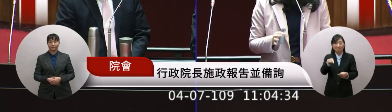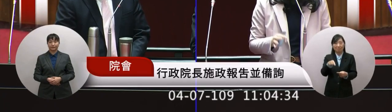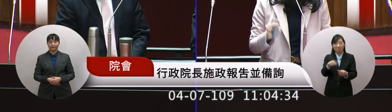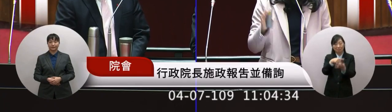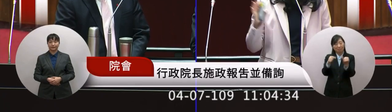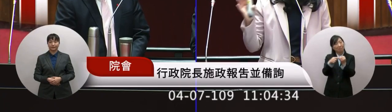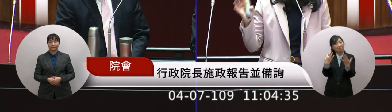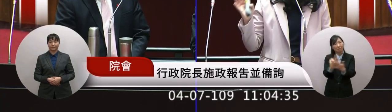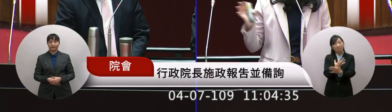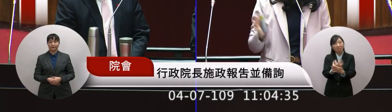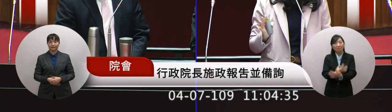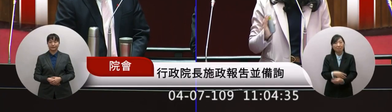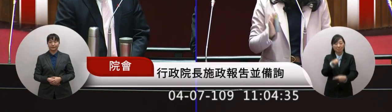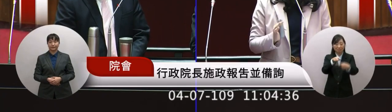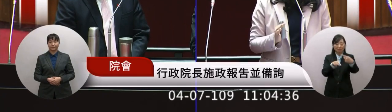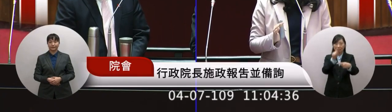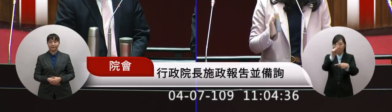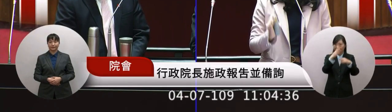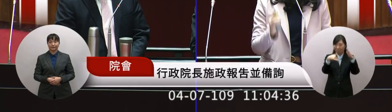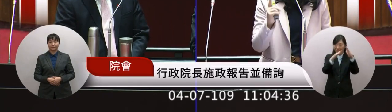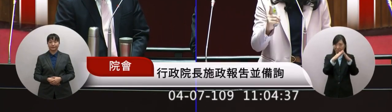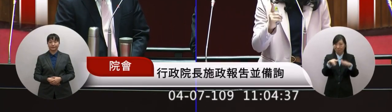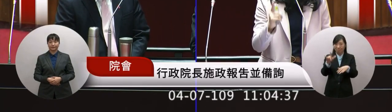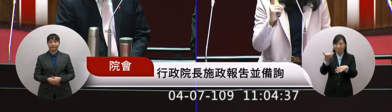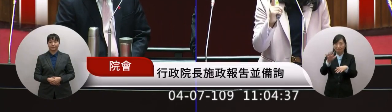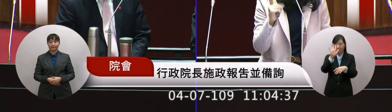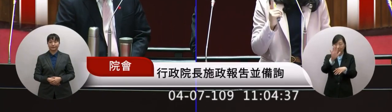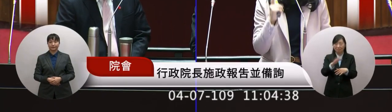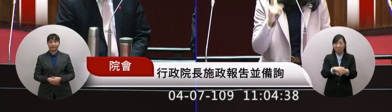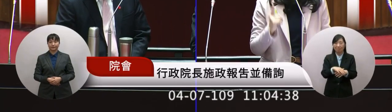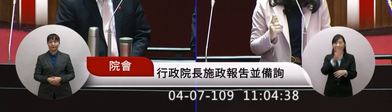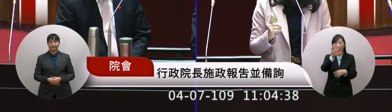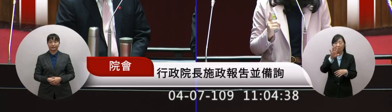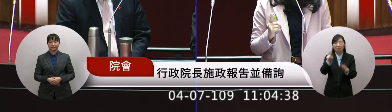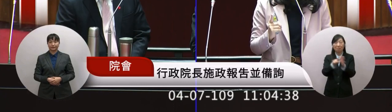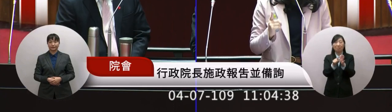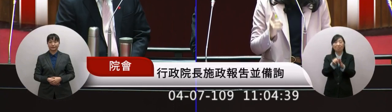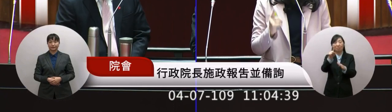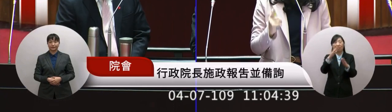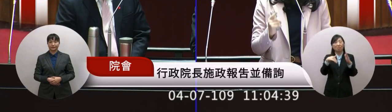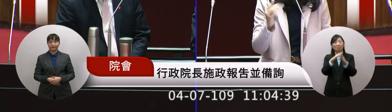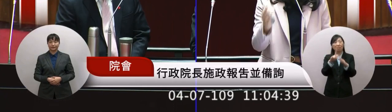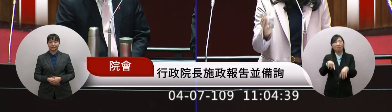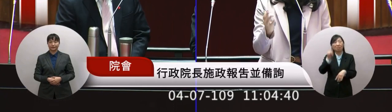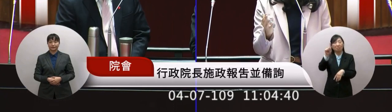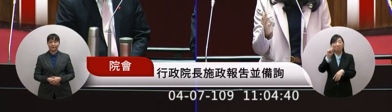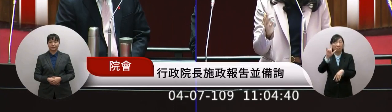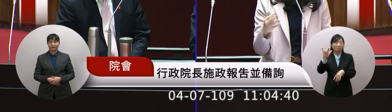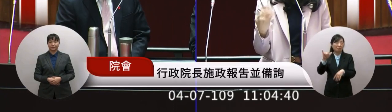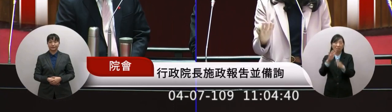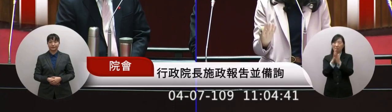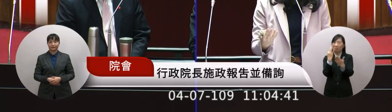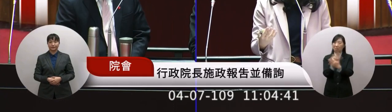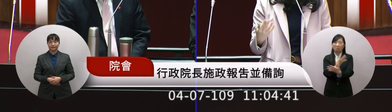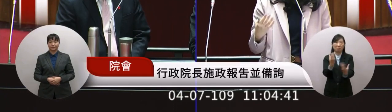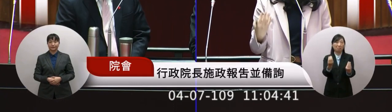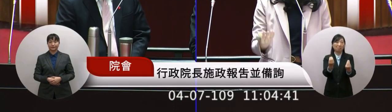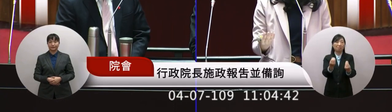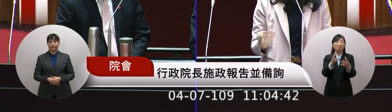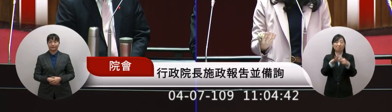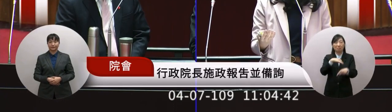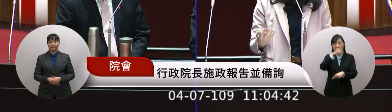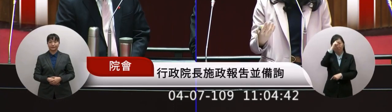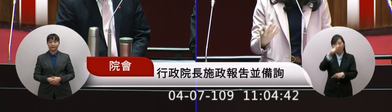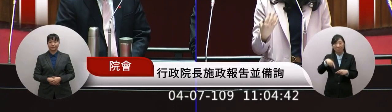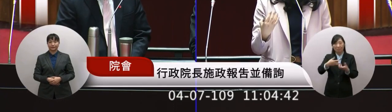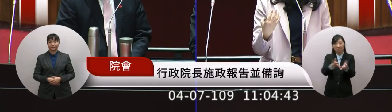不足啦，平均一个学校的老师数，有的一个学校甚至不到一位老师哦，所以这个我相信部长可能回去需要再了